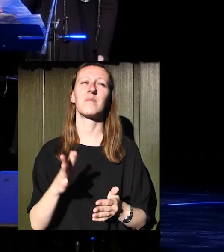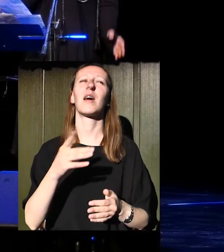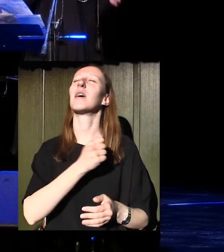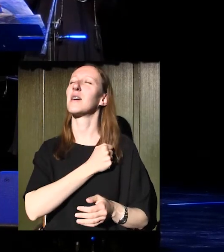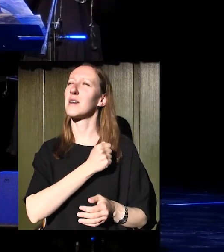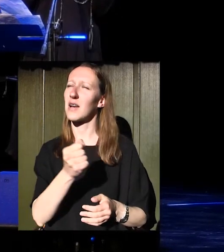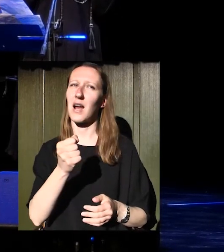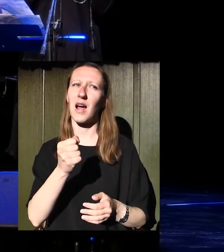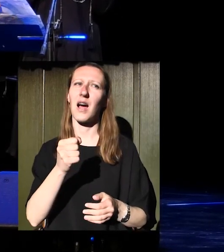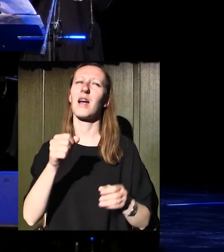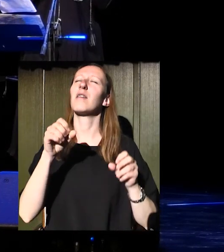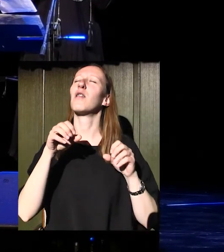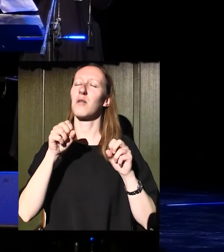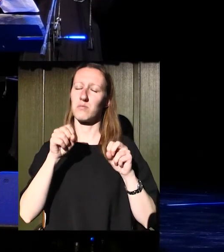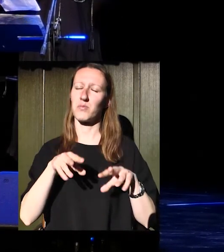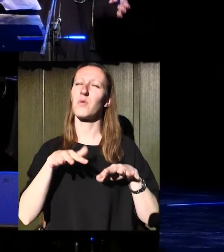Forza